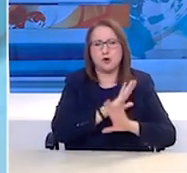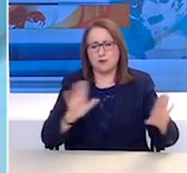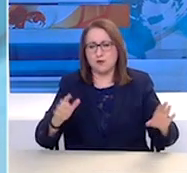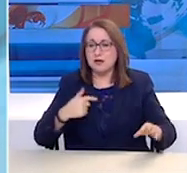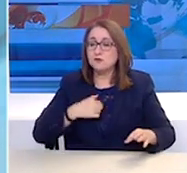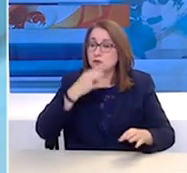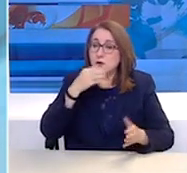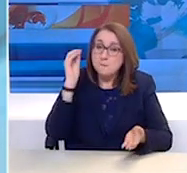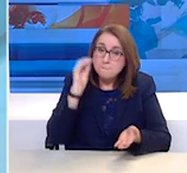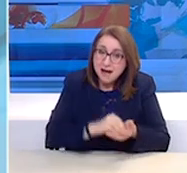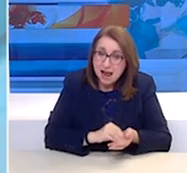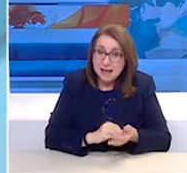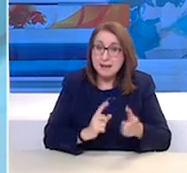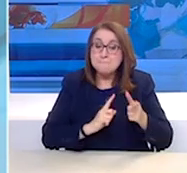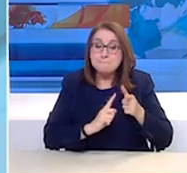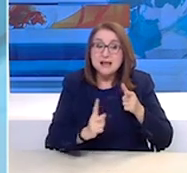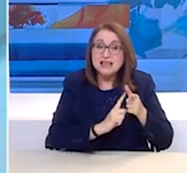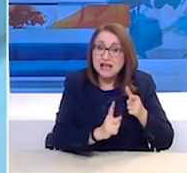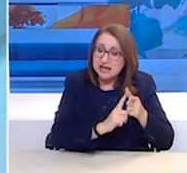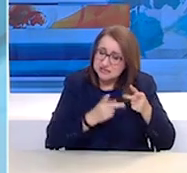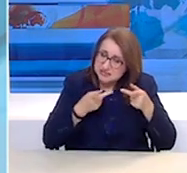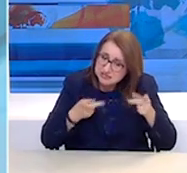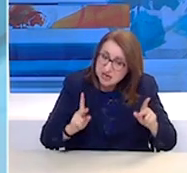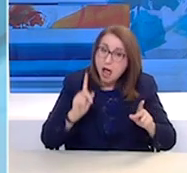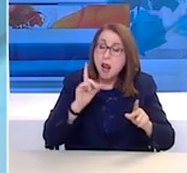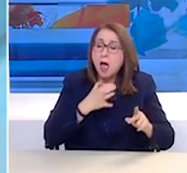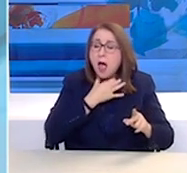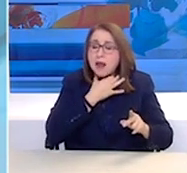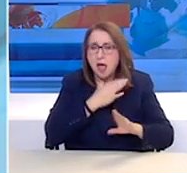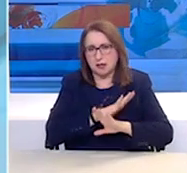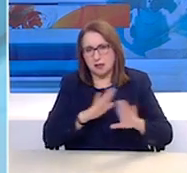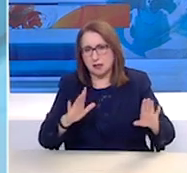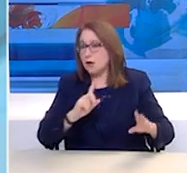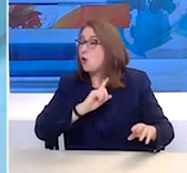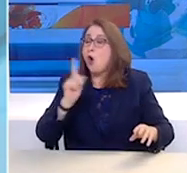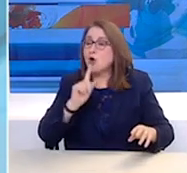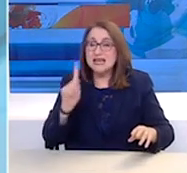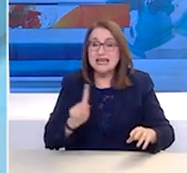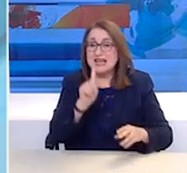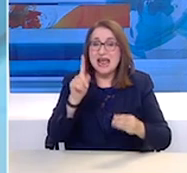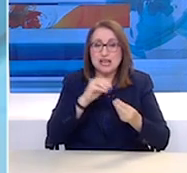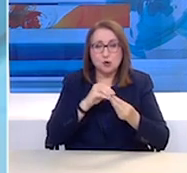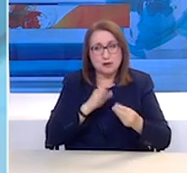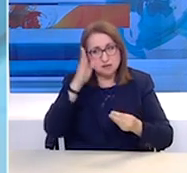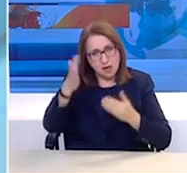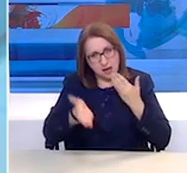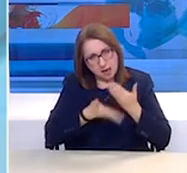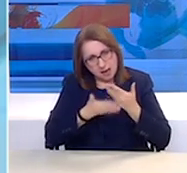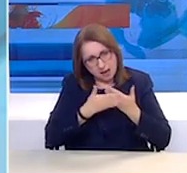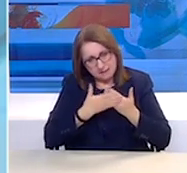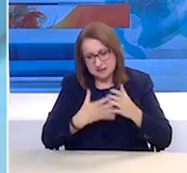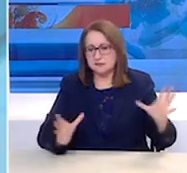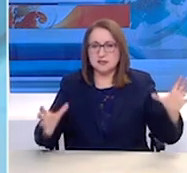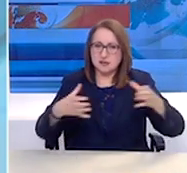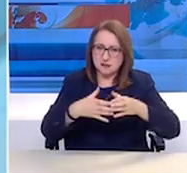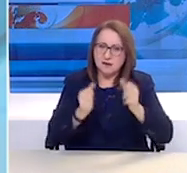δεν περιλαμβάνονται μετακινήσεις σε σπίτια συγγενών και φίλων για την Ανάσταση ή την Κυριακή του Πάσχα. Τέτοιος λόγος μετακίνησης δεν υπάρχει και